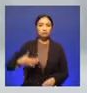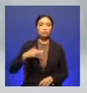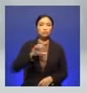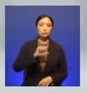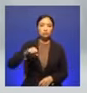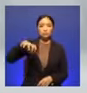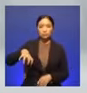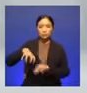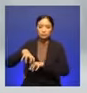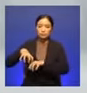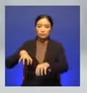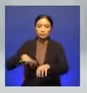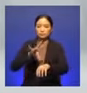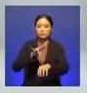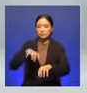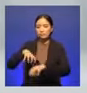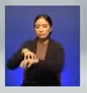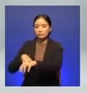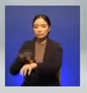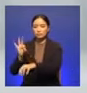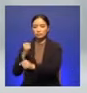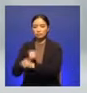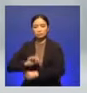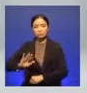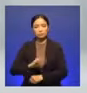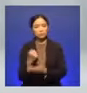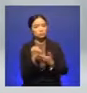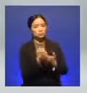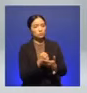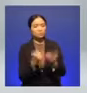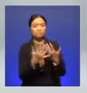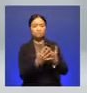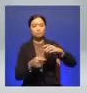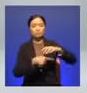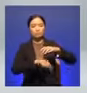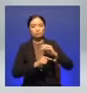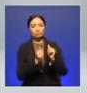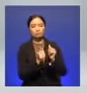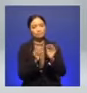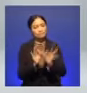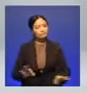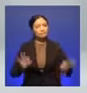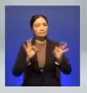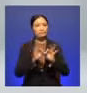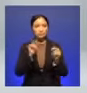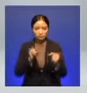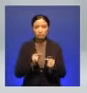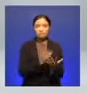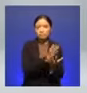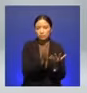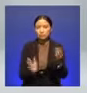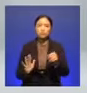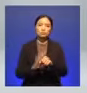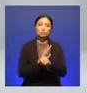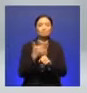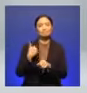สำนัก9เองเนี่ยท่านอาจารย์พยายามชี้ให้เห็นคำว่าเรือนจำสุขภาวะซึ่งจำเป็นจะต้องครอบคลุมในทุกมิตินะคะ